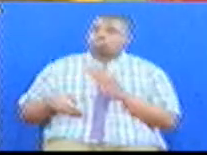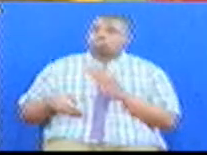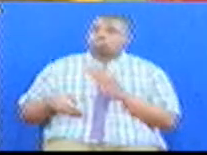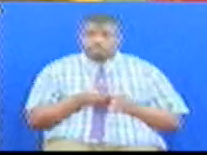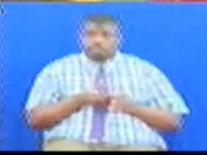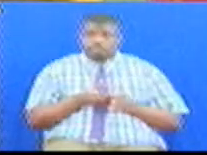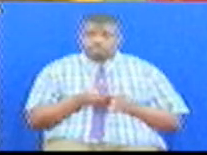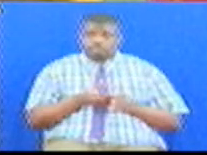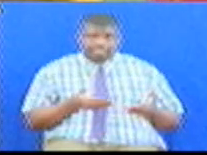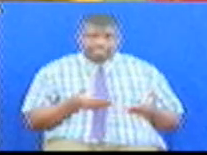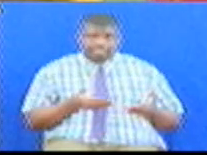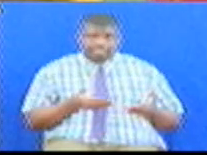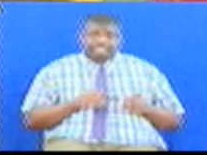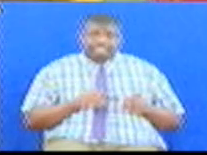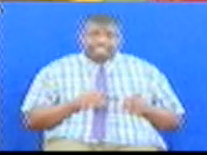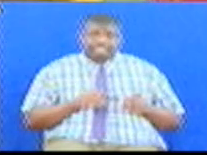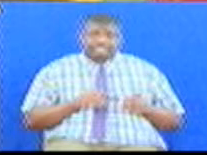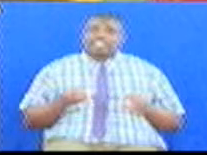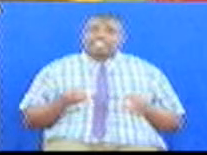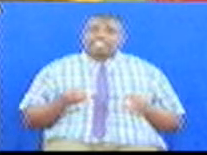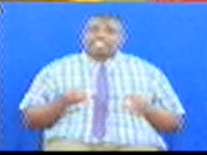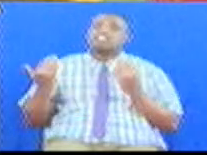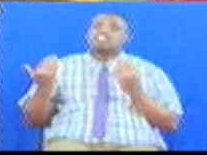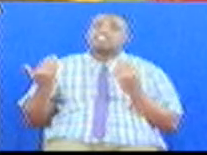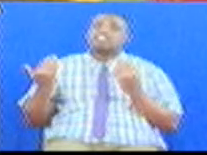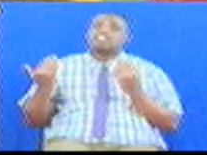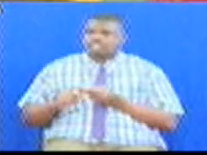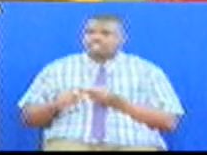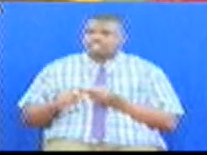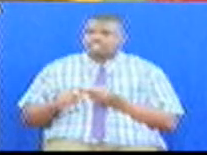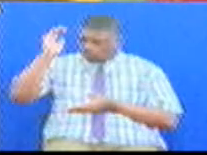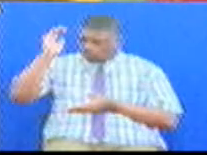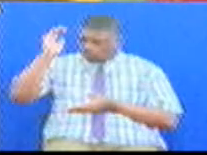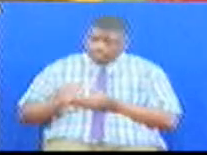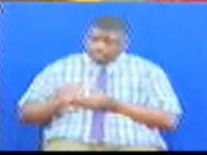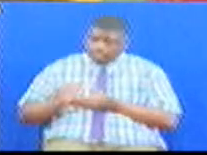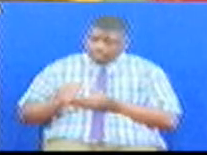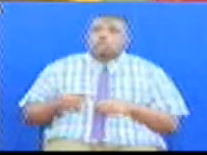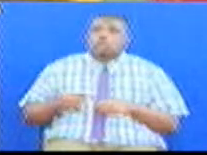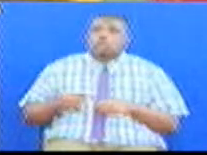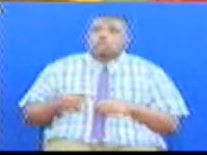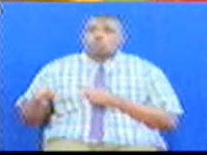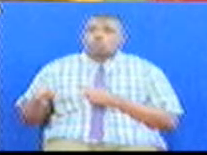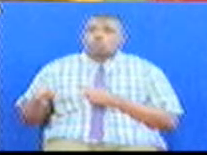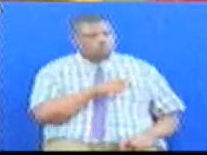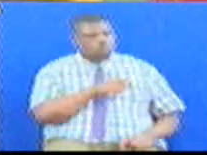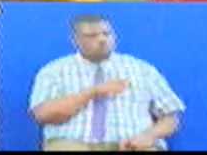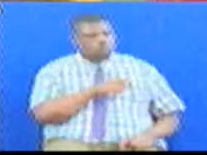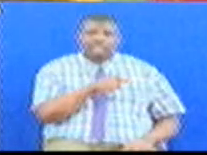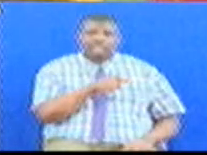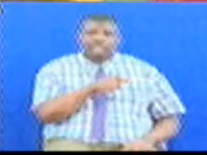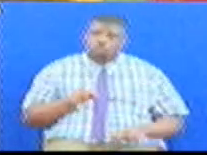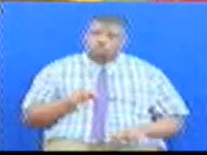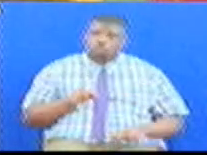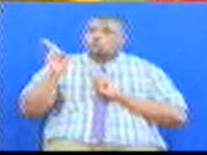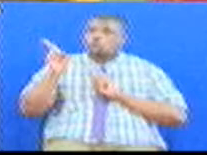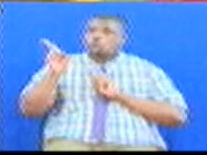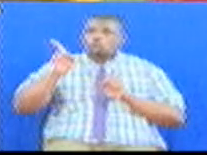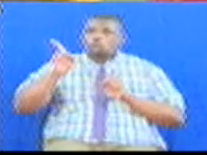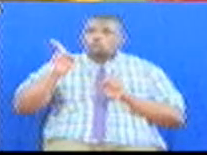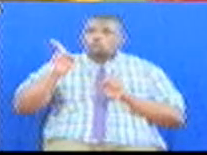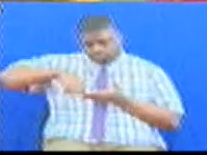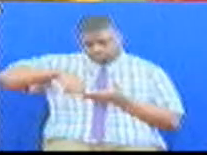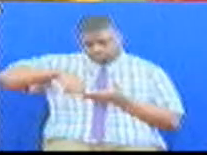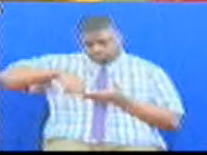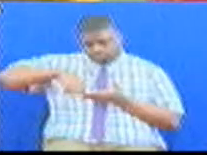sasa jinsi tulivyodhibiti na kupunguza migogoro baina ya wananchi wa Kondoa mjini pamoja